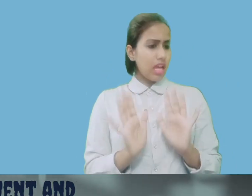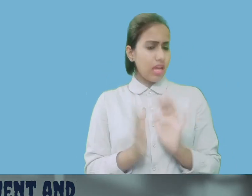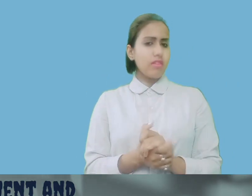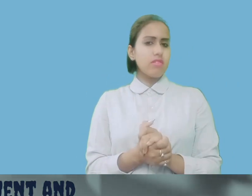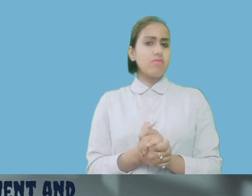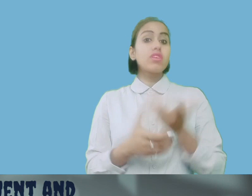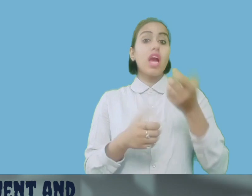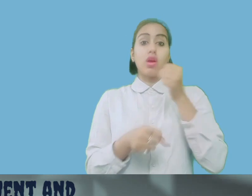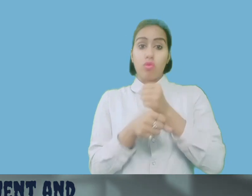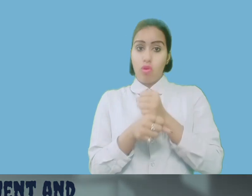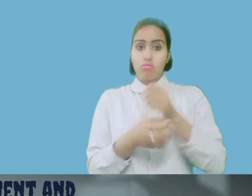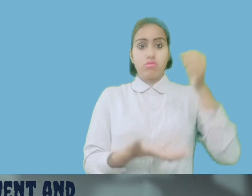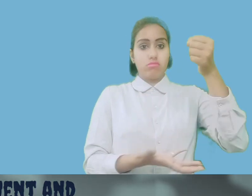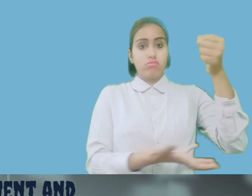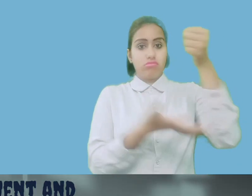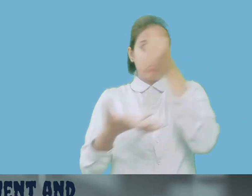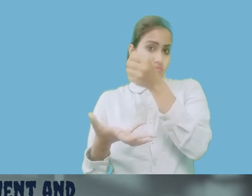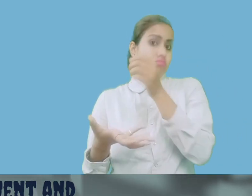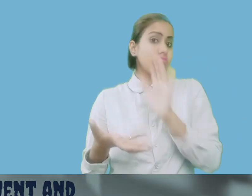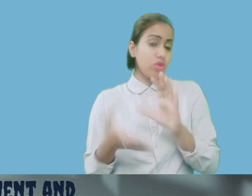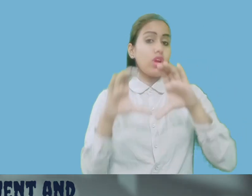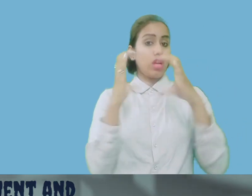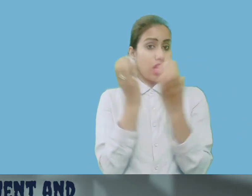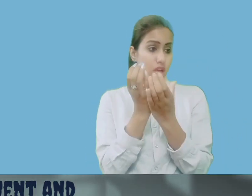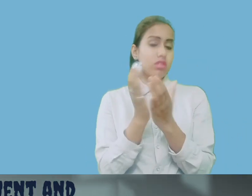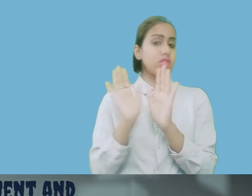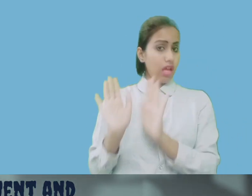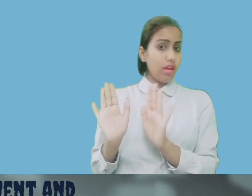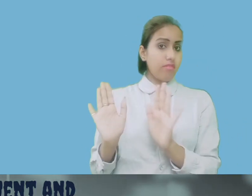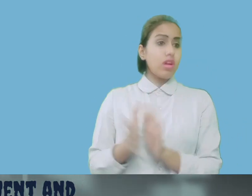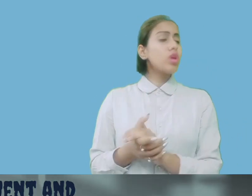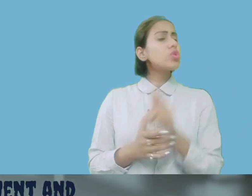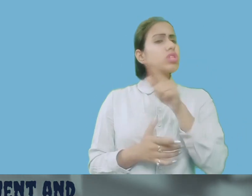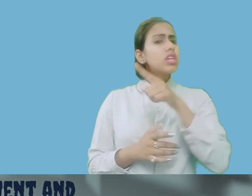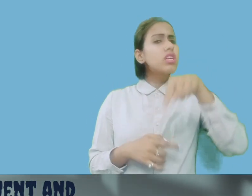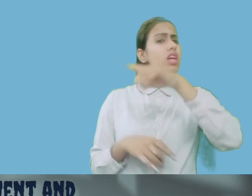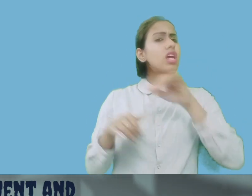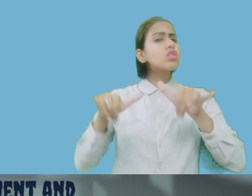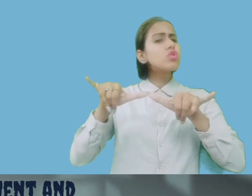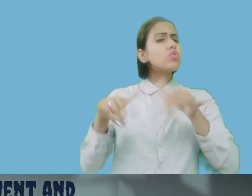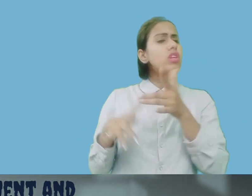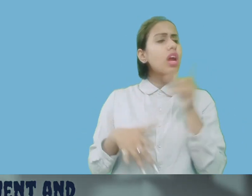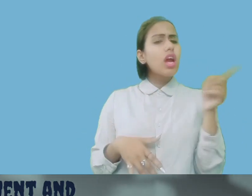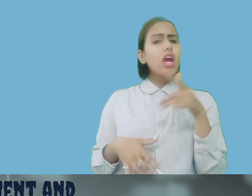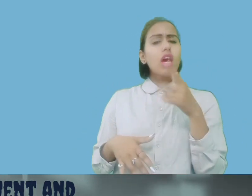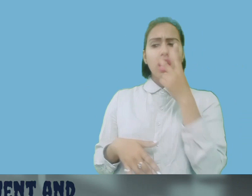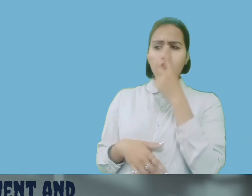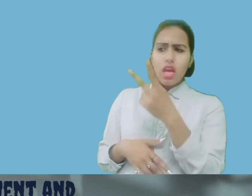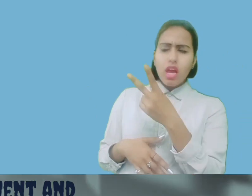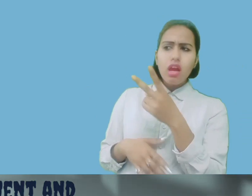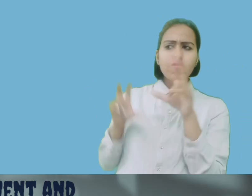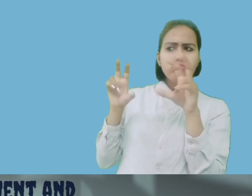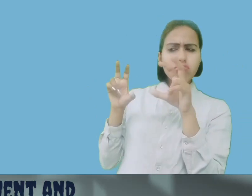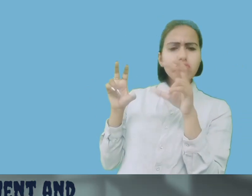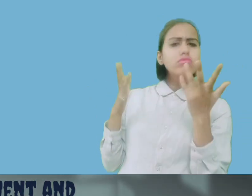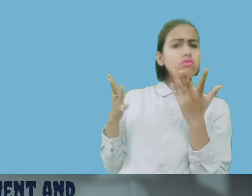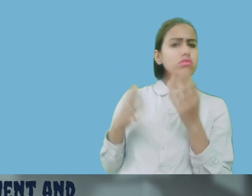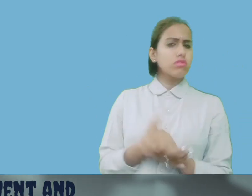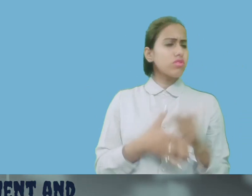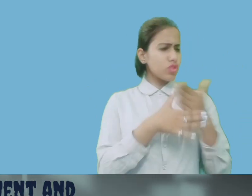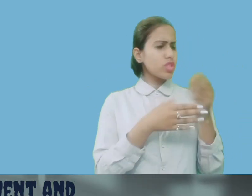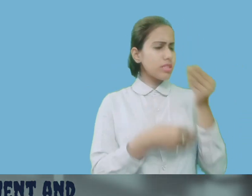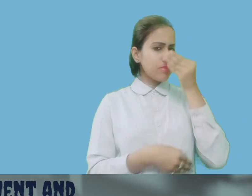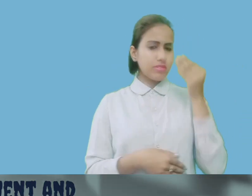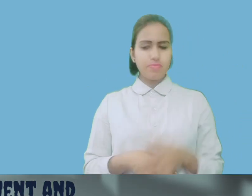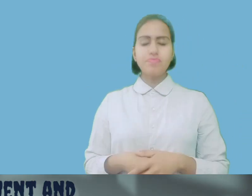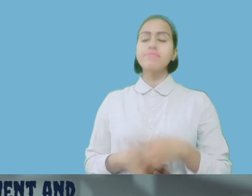लिए या विकलांग बच्चों के कार्य करने के लिए ही पैसा दे रही है, पर लोगों के अंदर वो चाह नहीं है कि वो उनके प्रति या उनके लिए काम